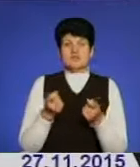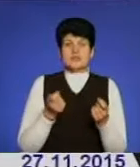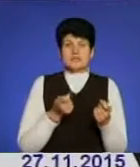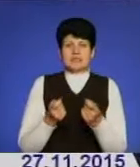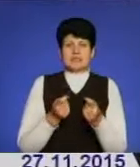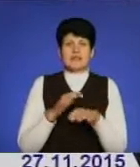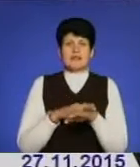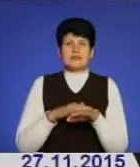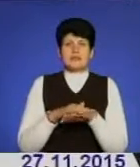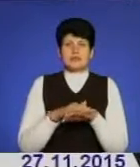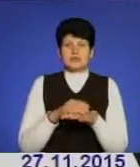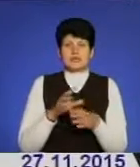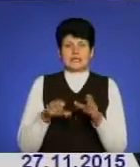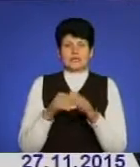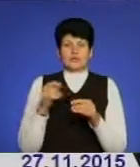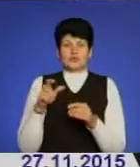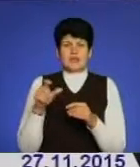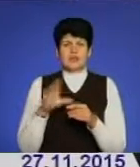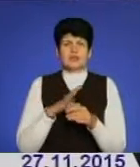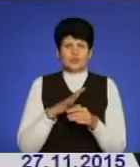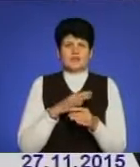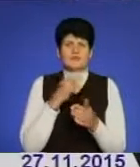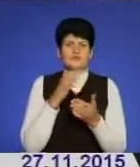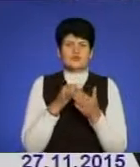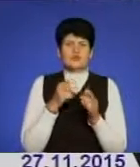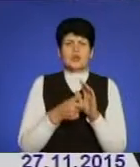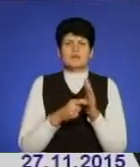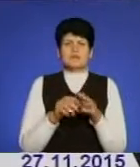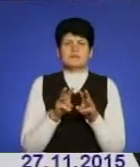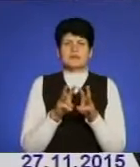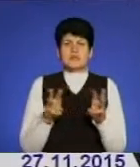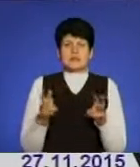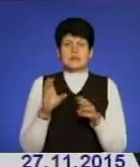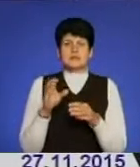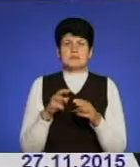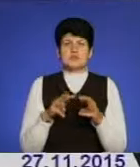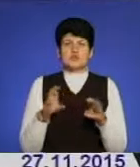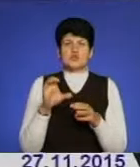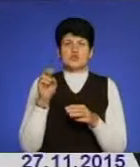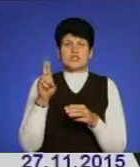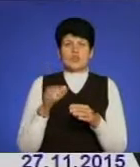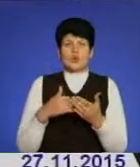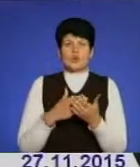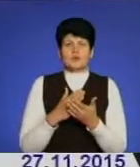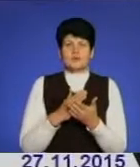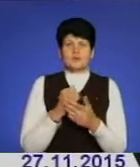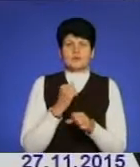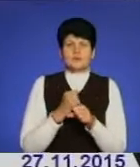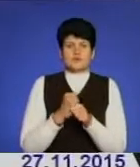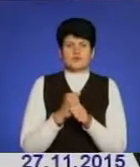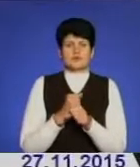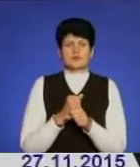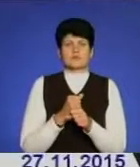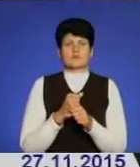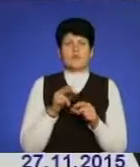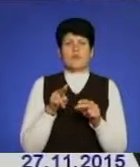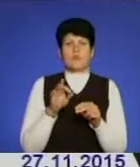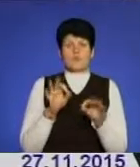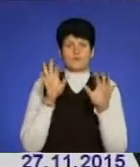народних депутатів, надходили формальні відповіді, що Кабінет міністрів і Міністерство соціальної політики України діють в межах чинного законодавства. Хоча